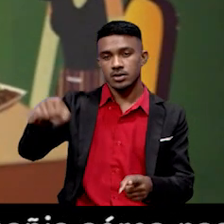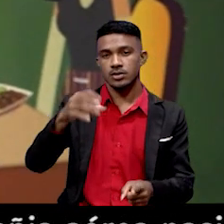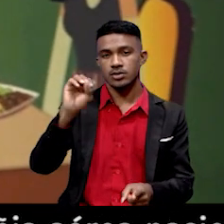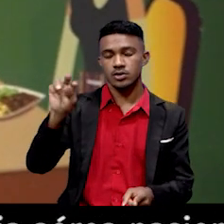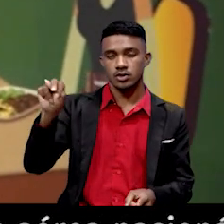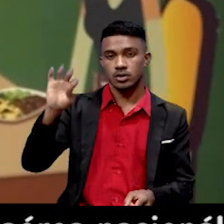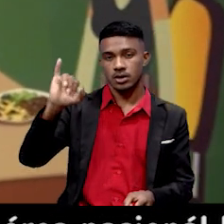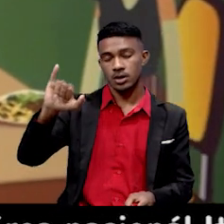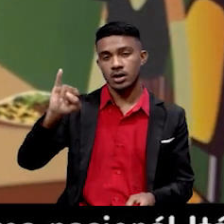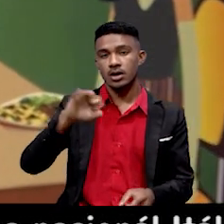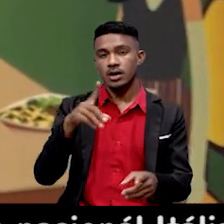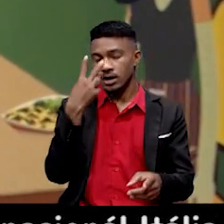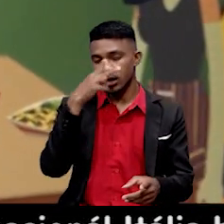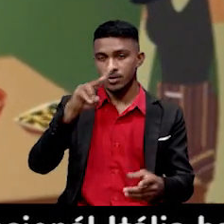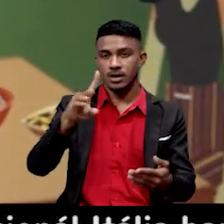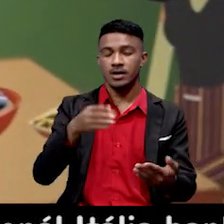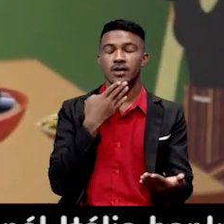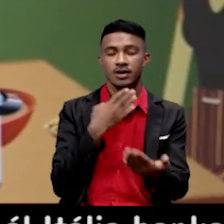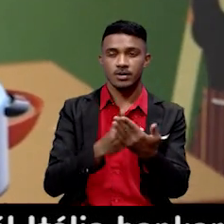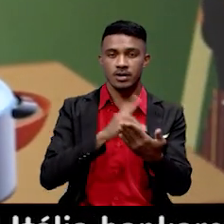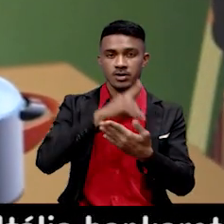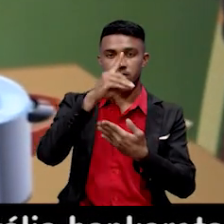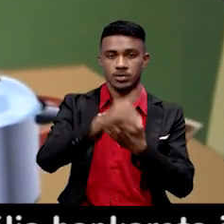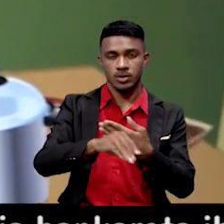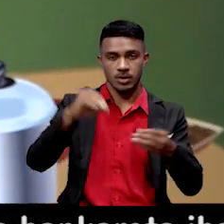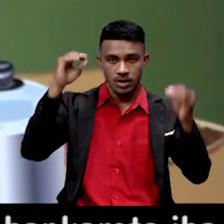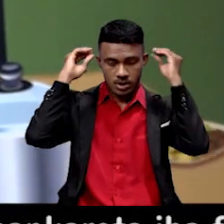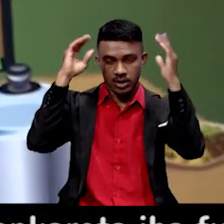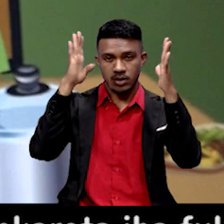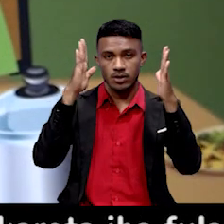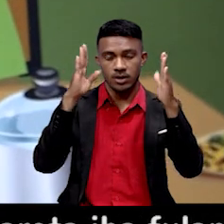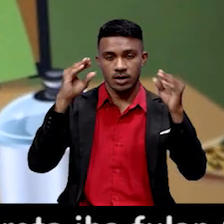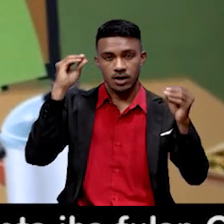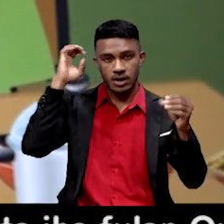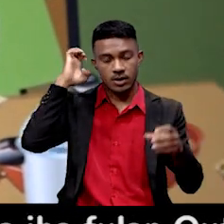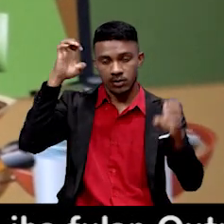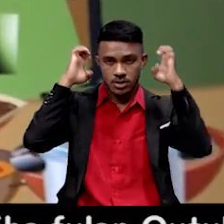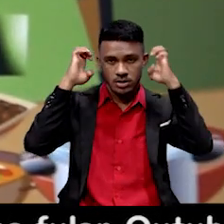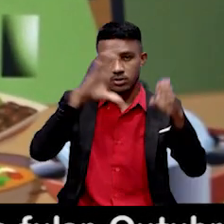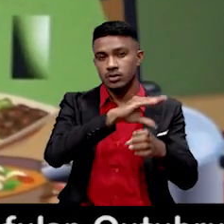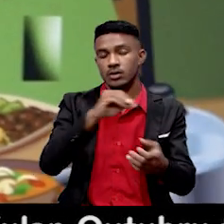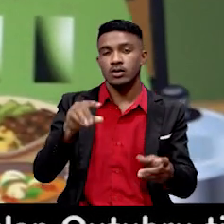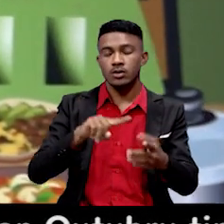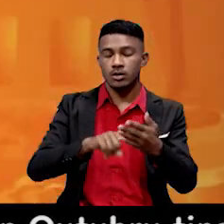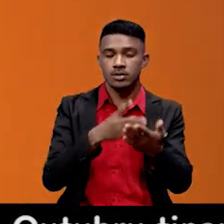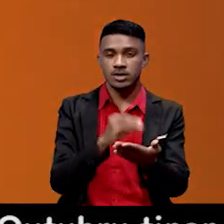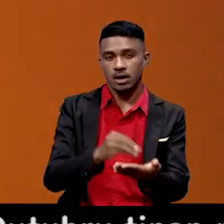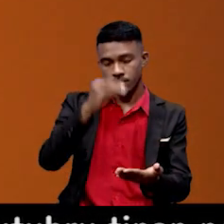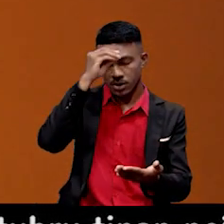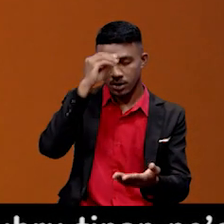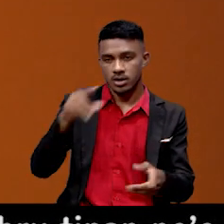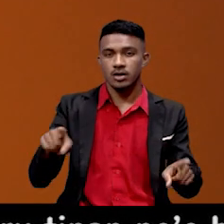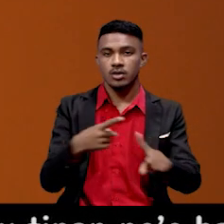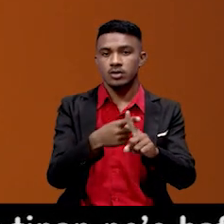beneficio dia ba desenvolvimento e a área educação mian, Johnny começa a aprender asik husi tutorial